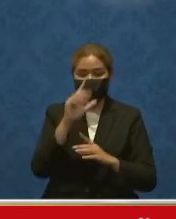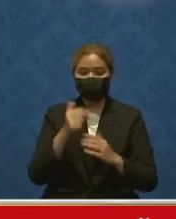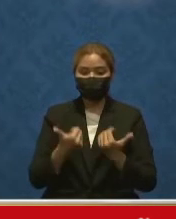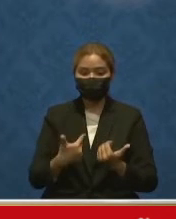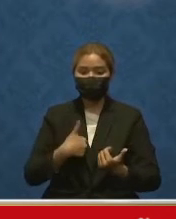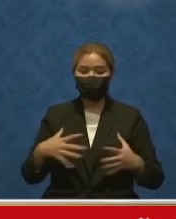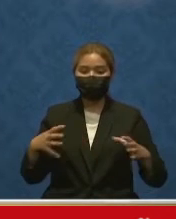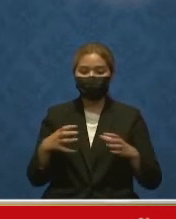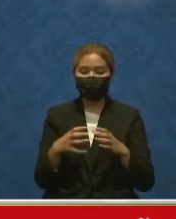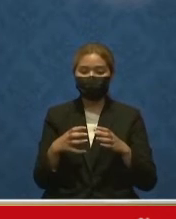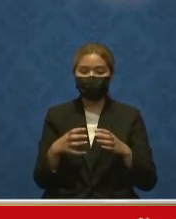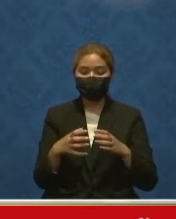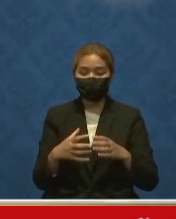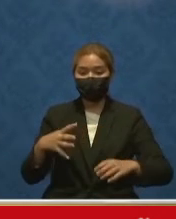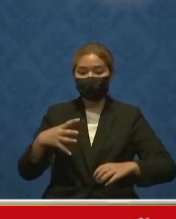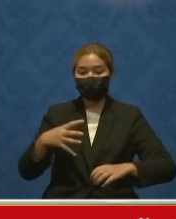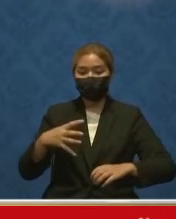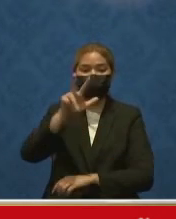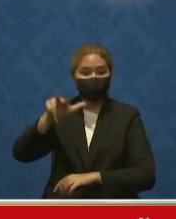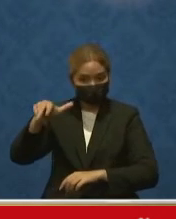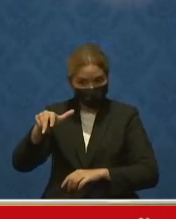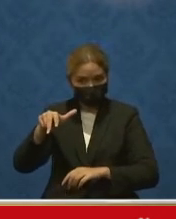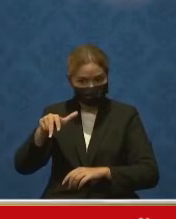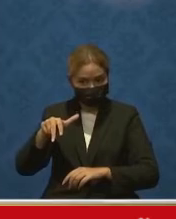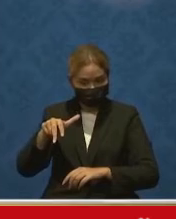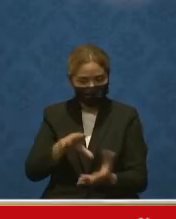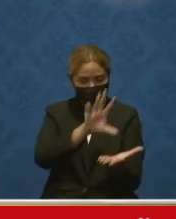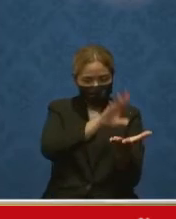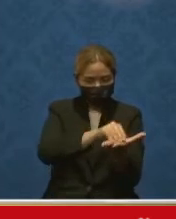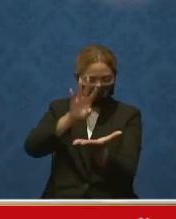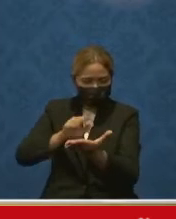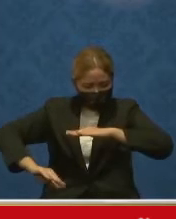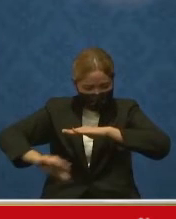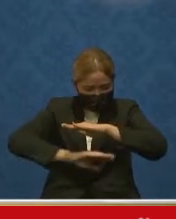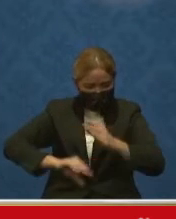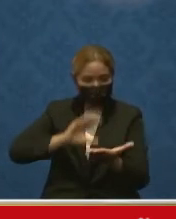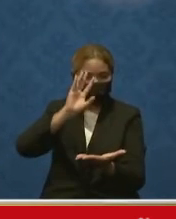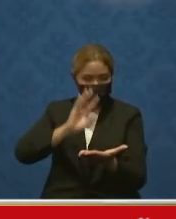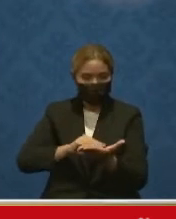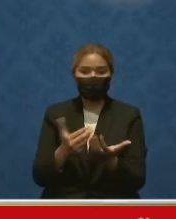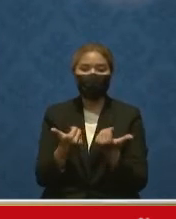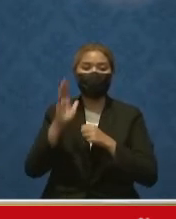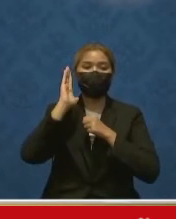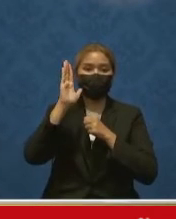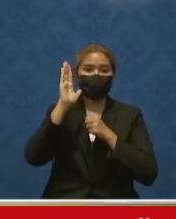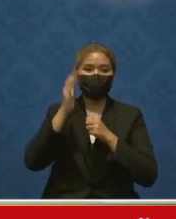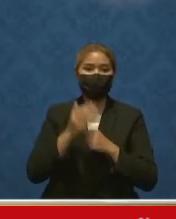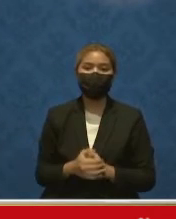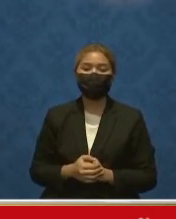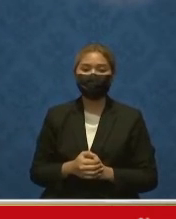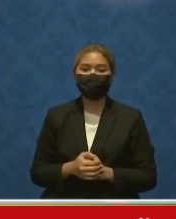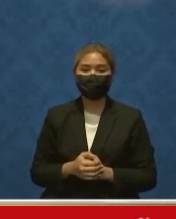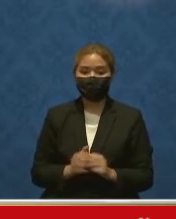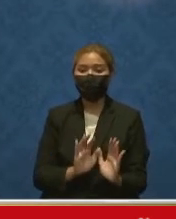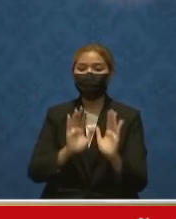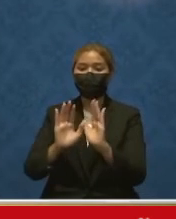นี้แล้วผมก็ทำหนังสือเรื่องนี้หาข้อมูลเรื่องนี้ก็เลยต้องเรียนท่านประธานฝากไปยังท่านนายกบาง